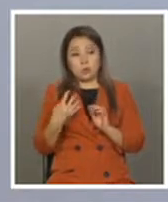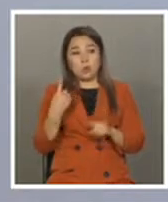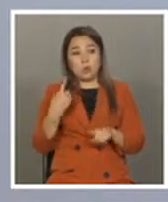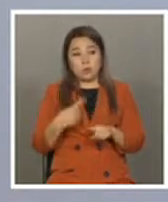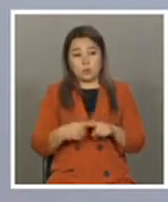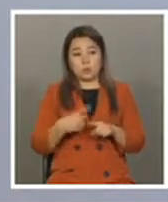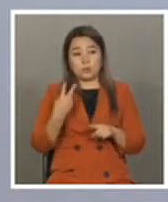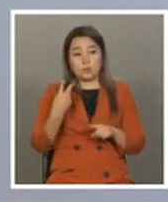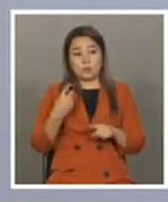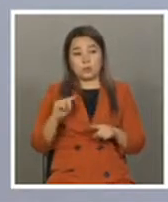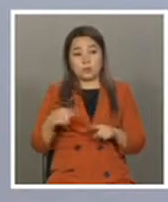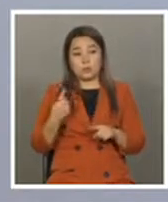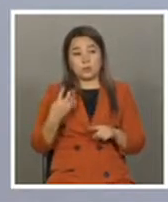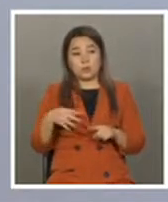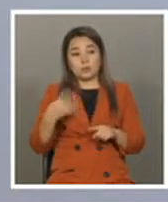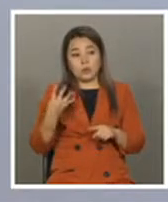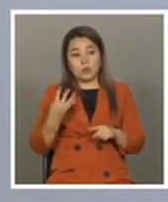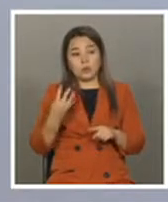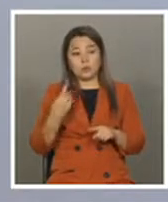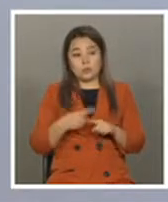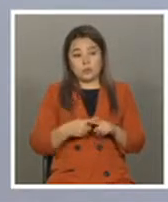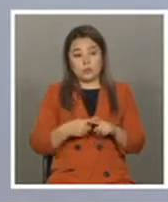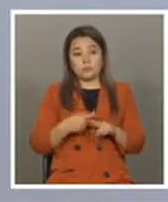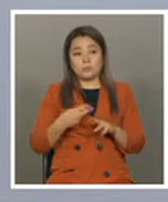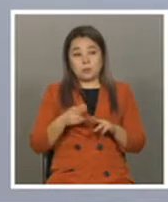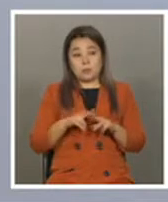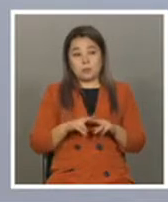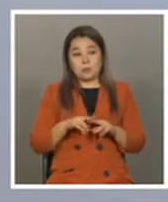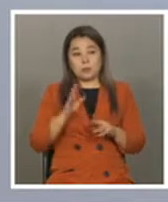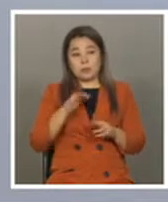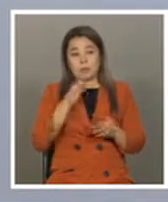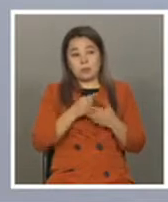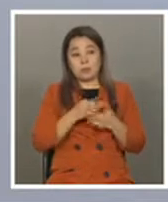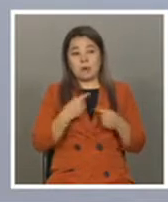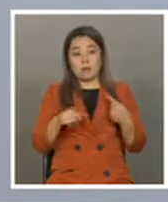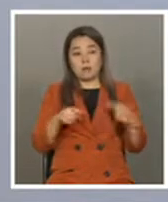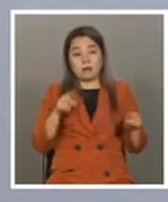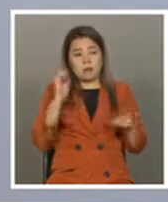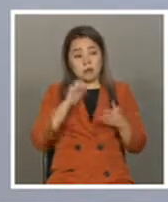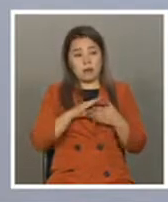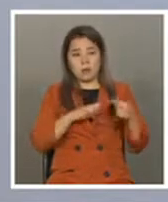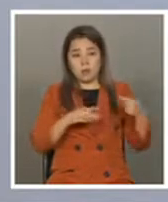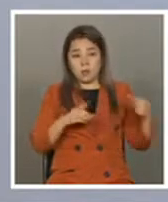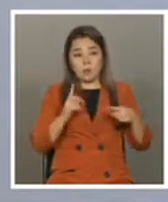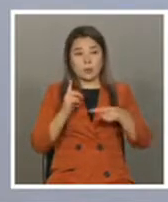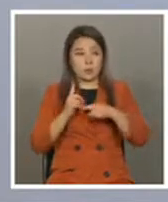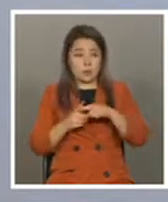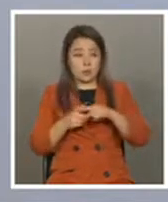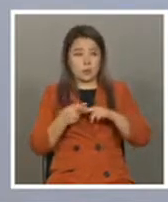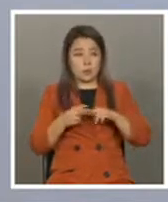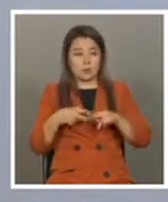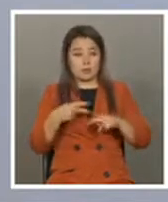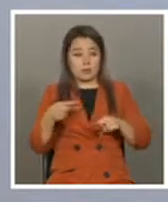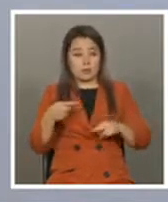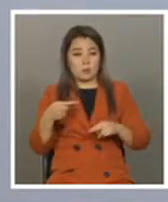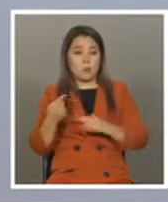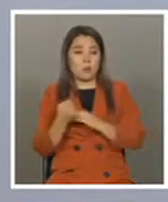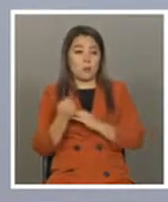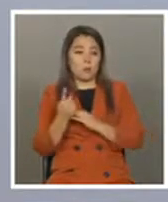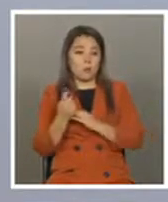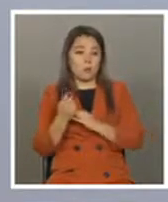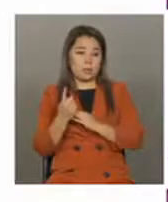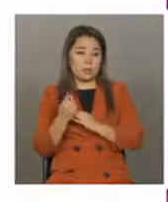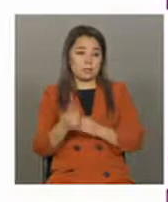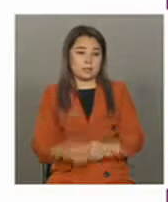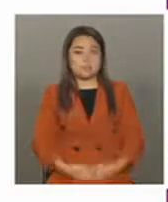13.144-ке 2.144-ті қосамыз. Бұл жерде таңбалар әртүрлі сандарды қосу, яғни модуль үлкенінен саннан модуль кішкене санды